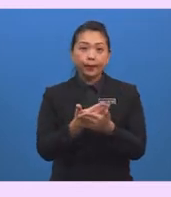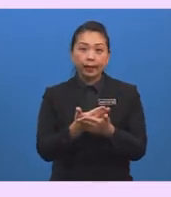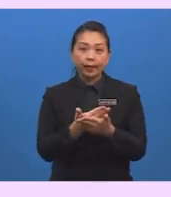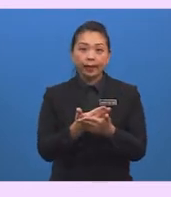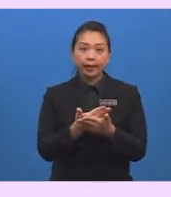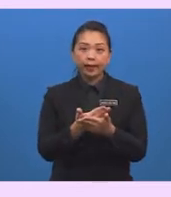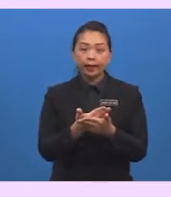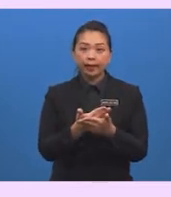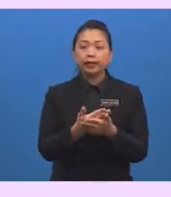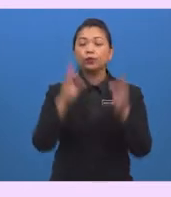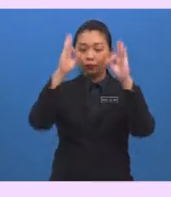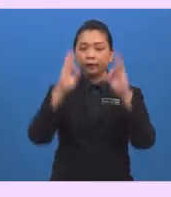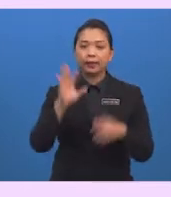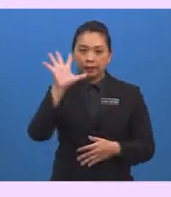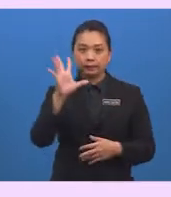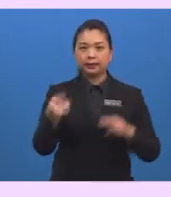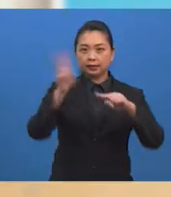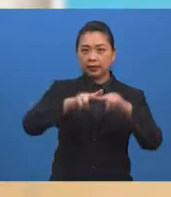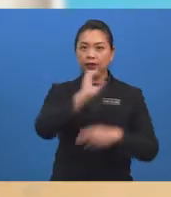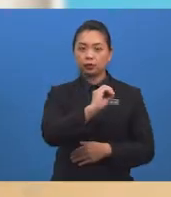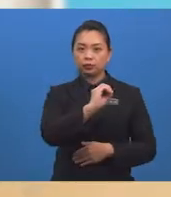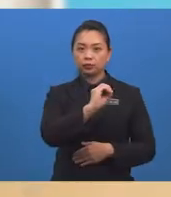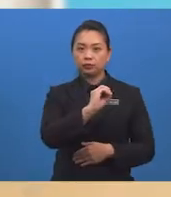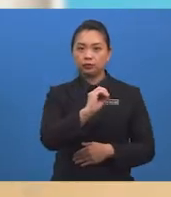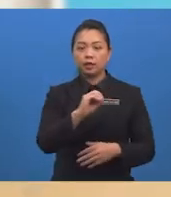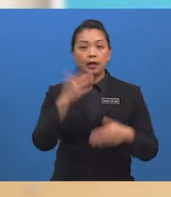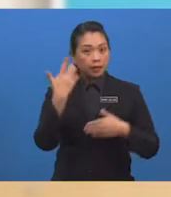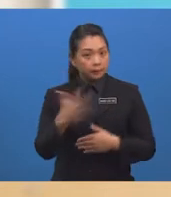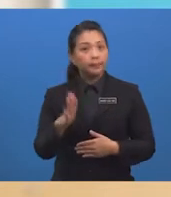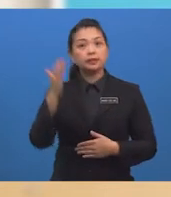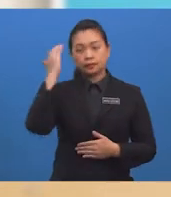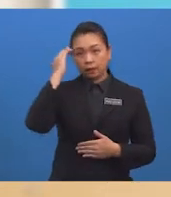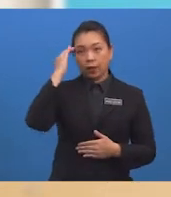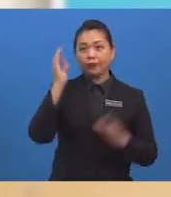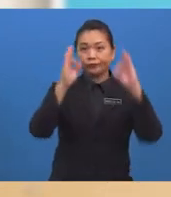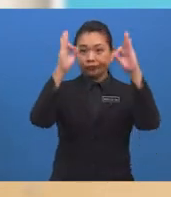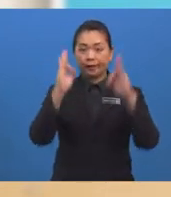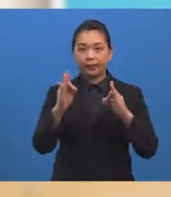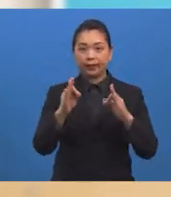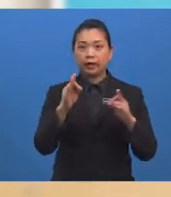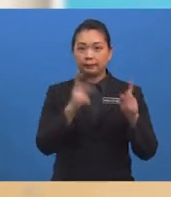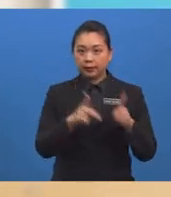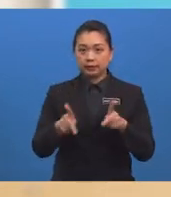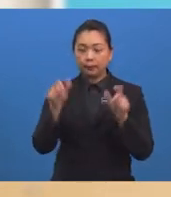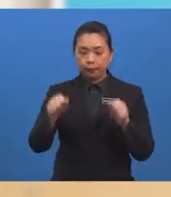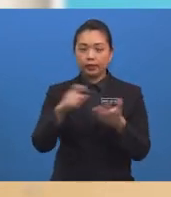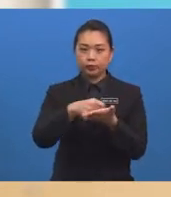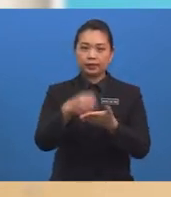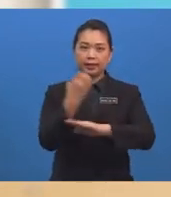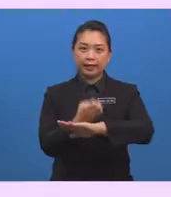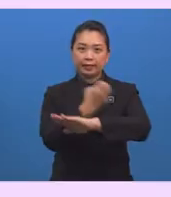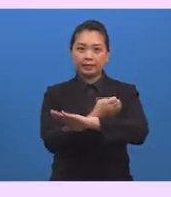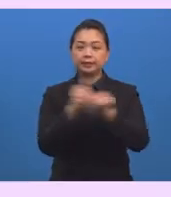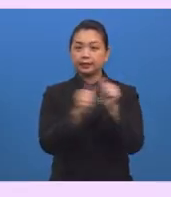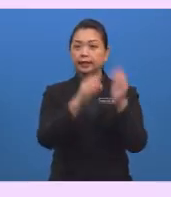format 5 tambah 0. Selepas mengetahui format, pelajar akan mula menulis esei